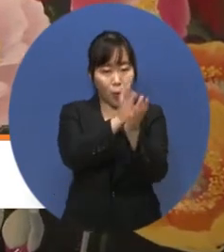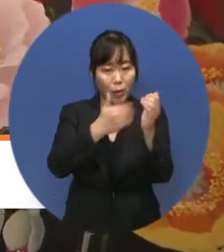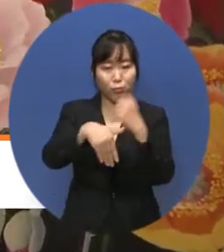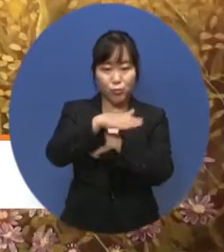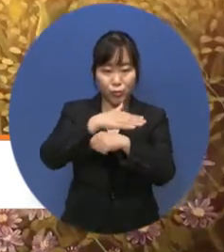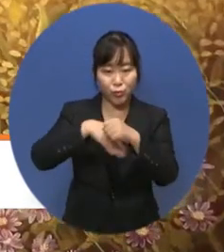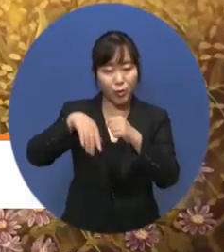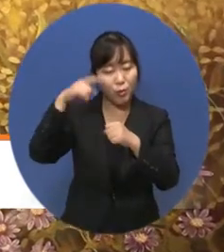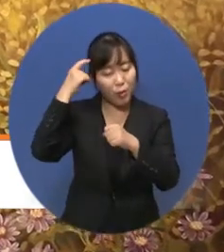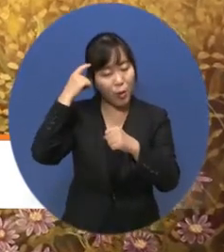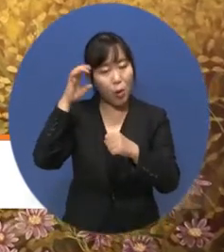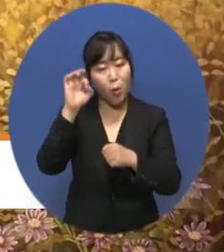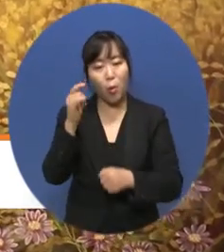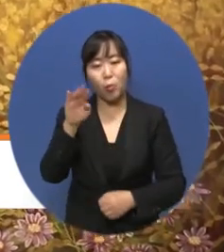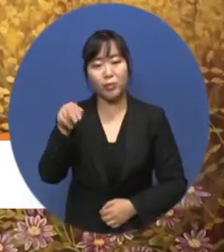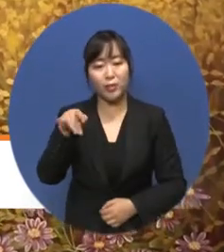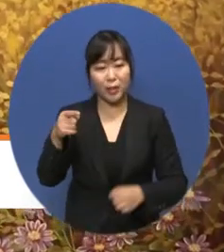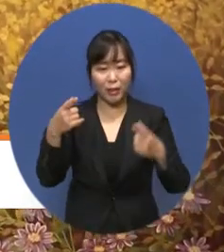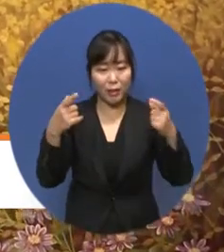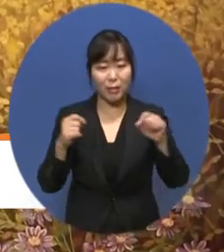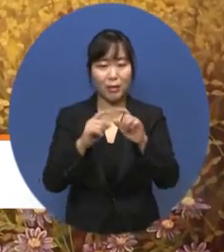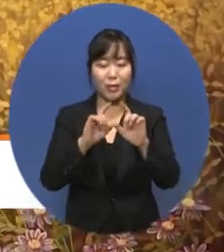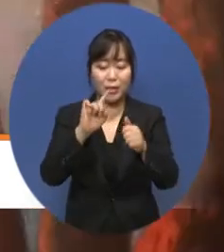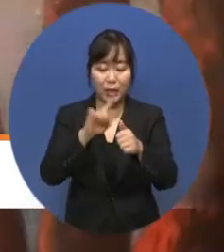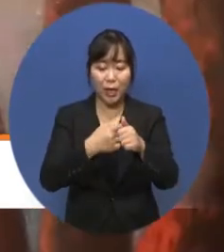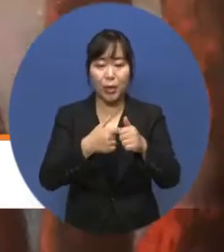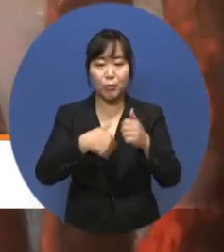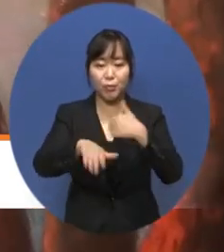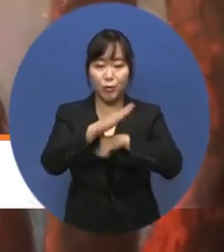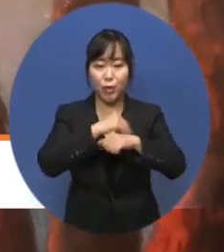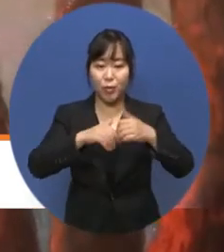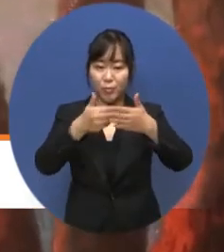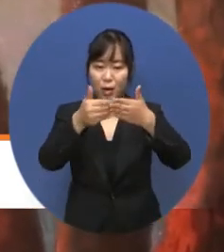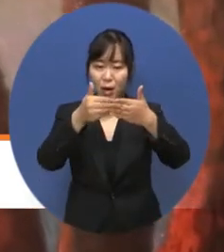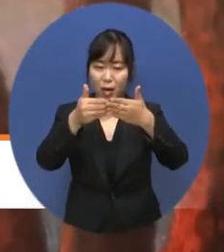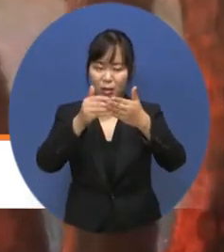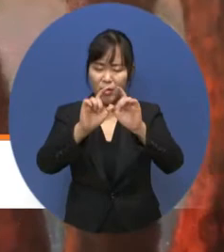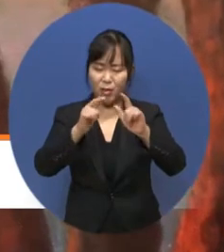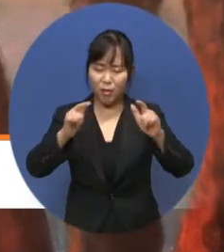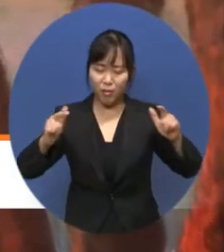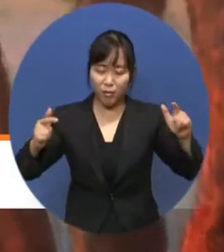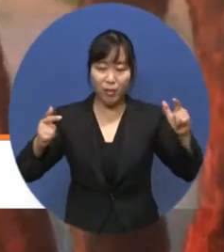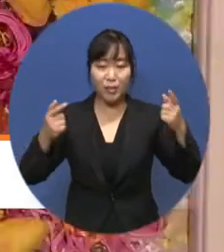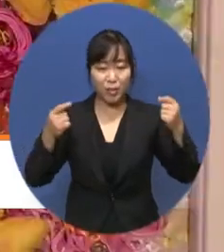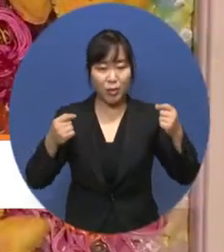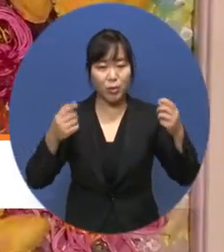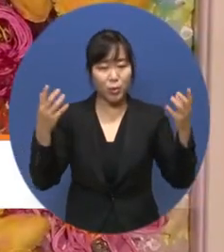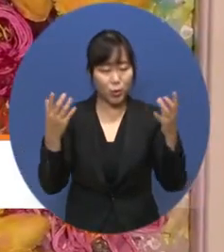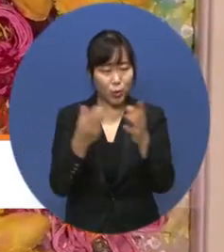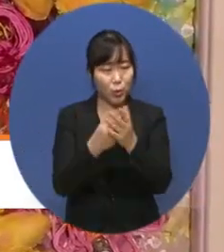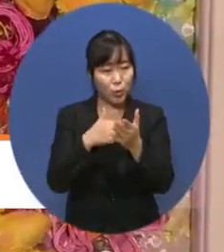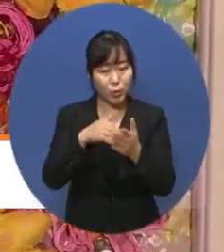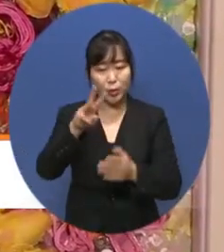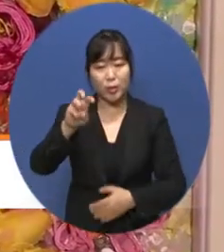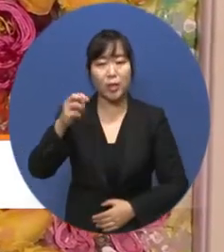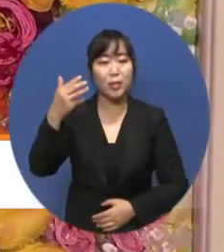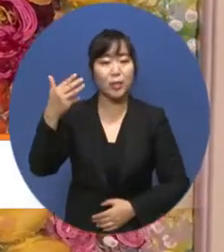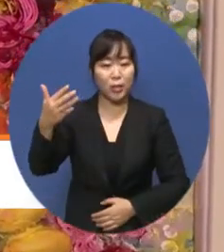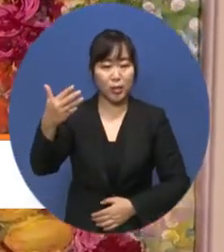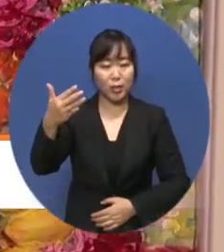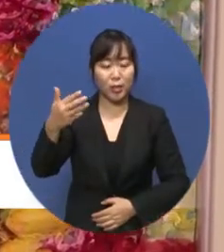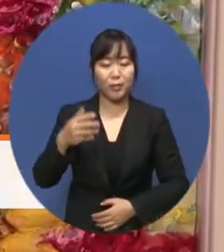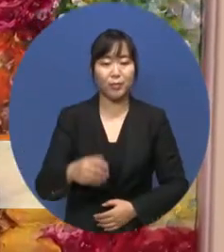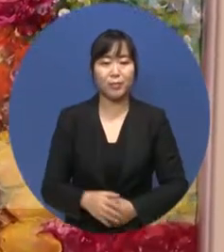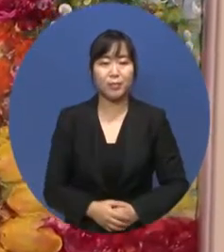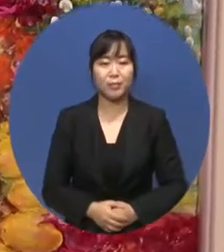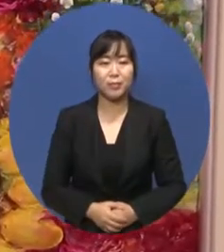풍경, 추상, 오브제 등 자연의 풍경을 화폭에 담아낸 다양한 장르의 작품 총 38점이 선을